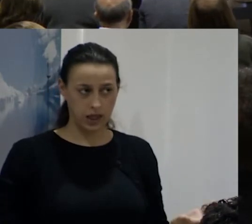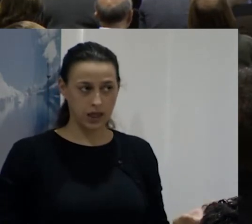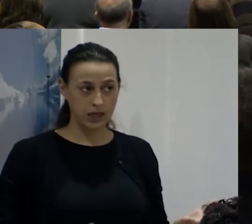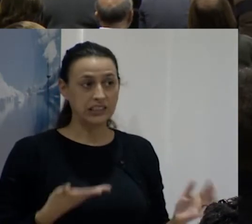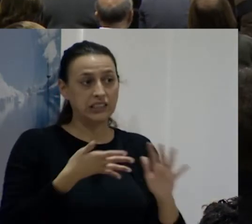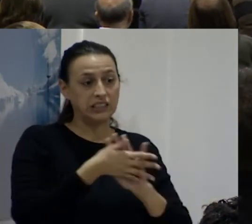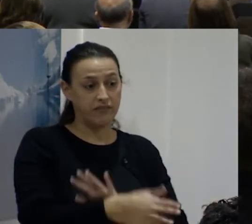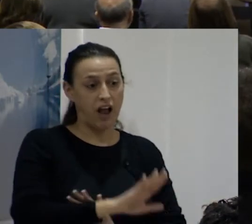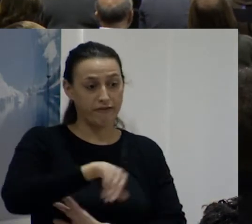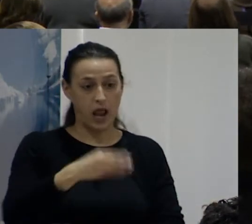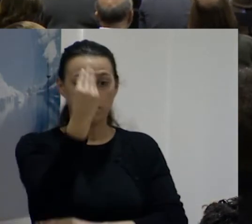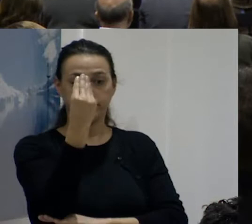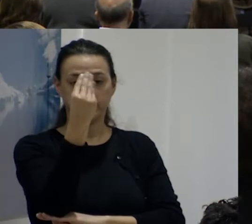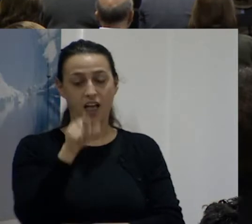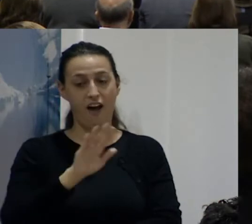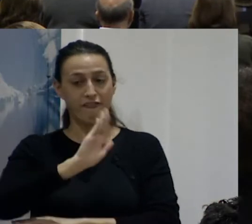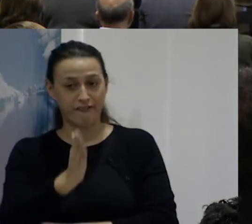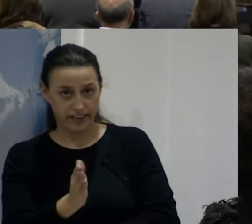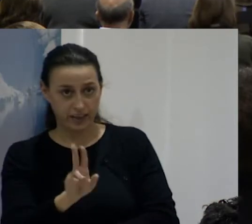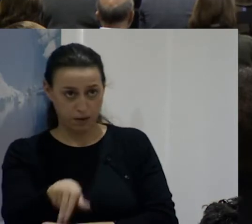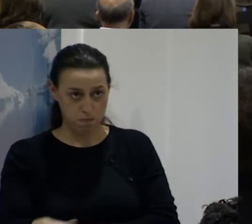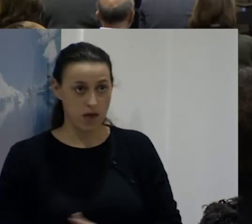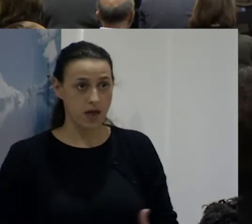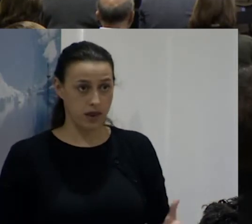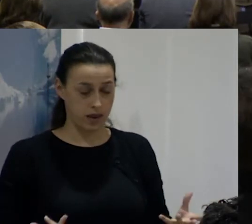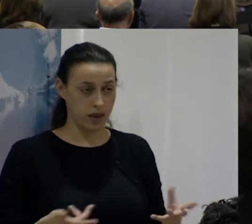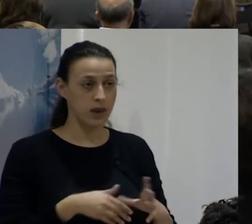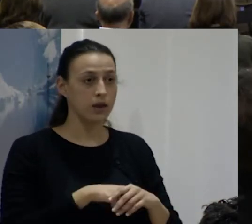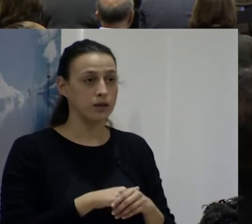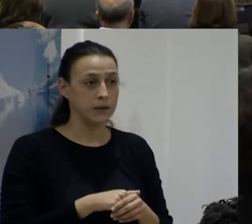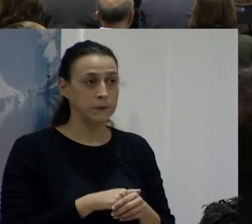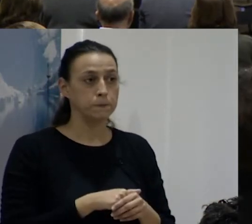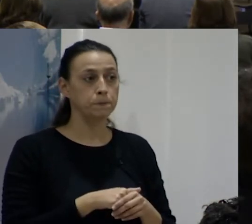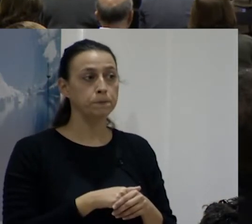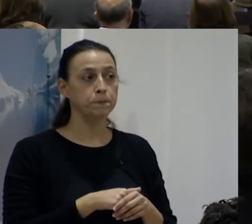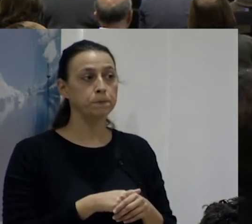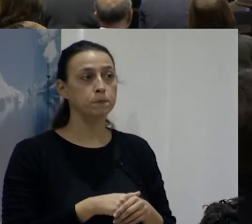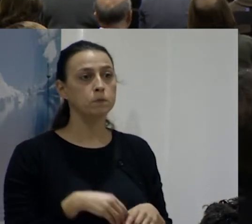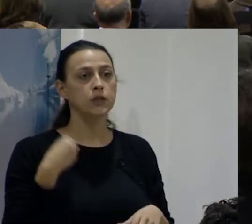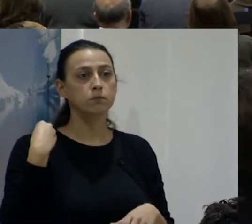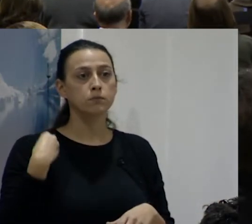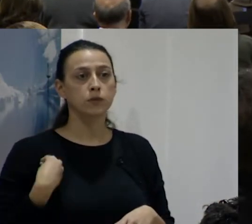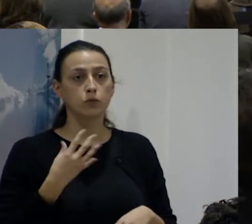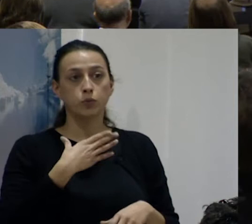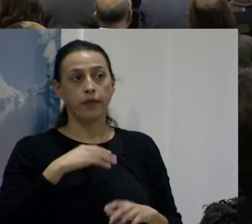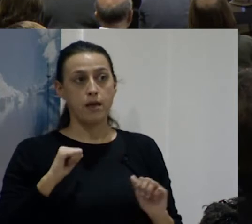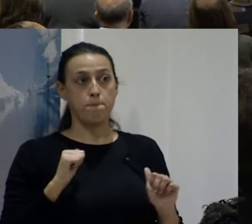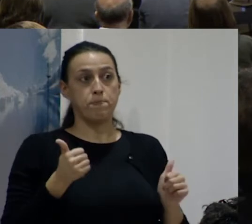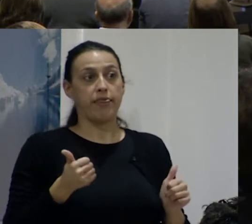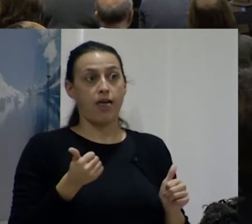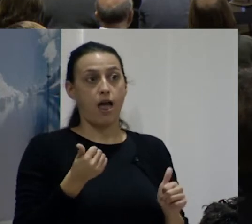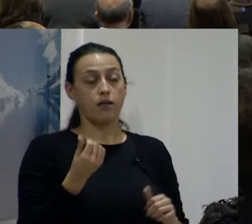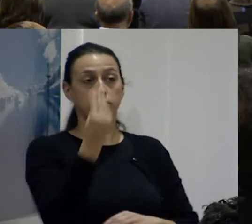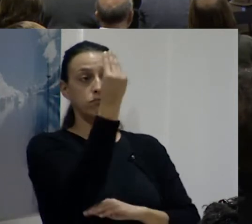dic, van condicionar el seu treball, van condicionar la intenció de l'obra